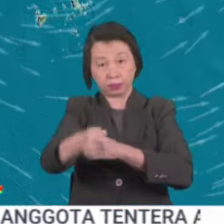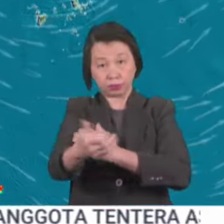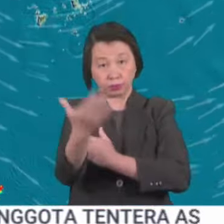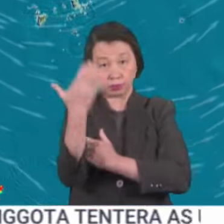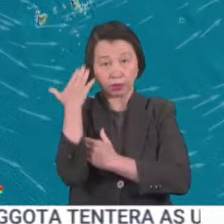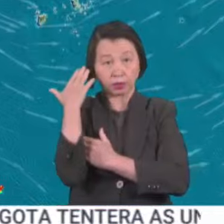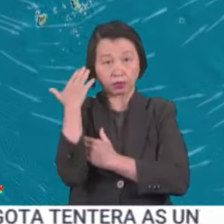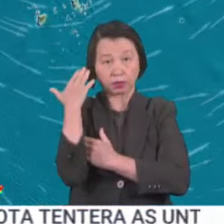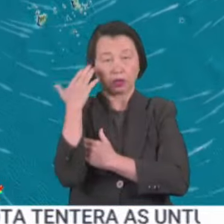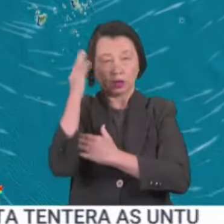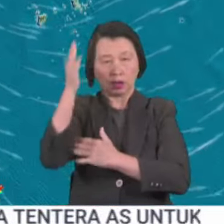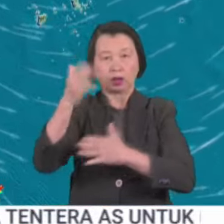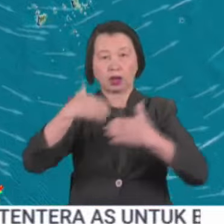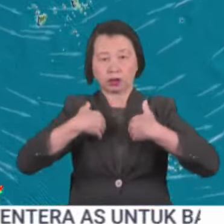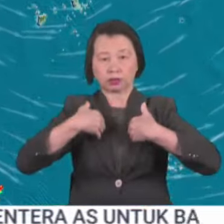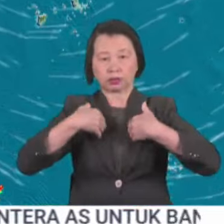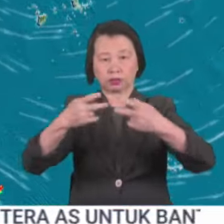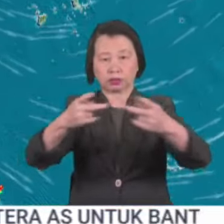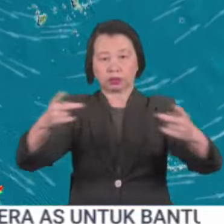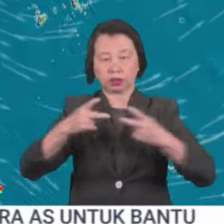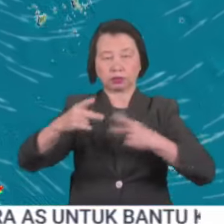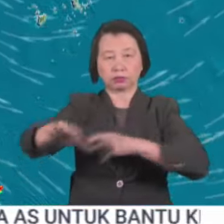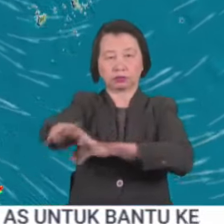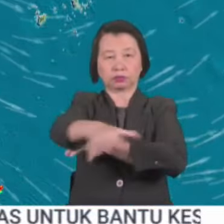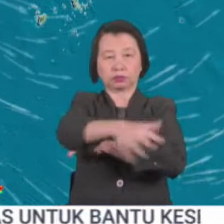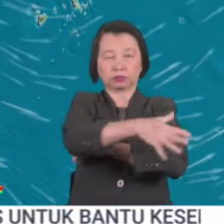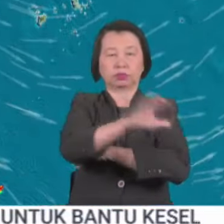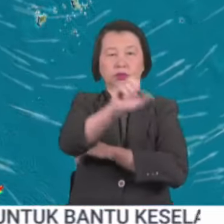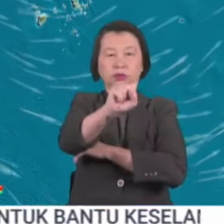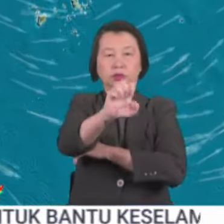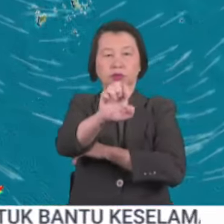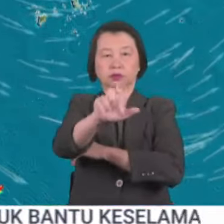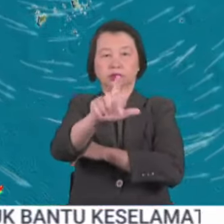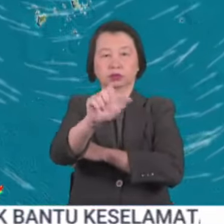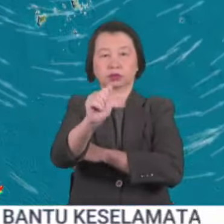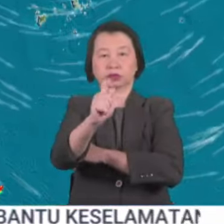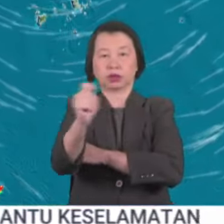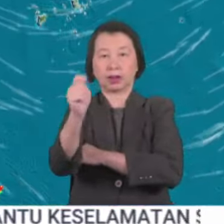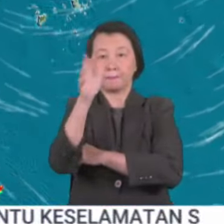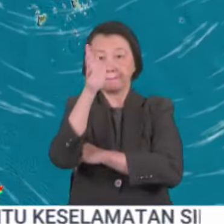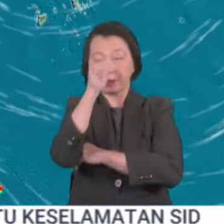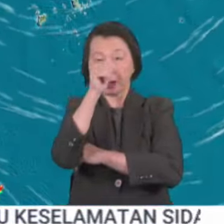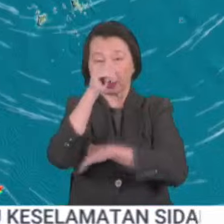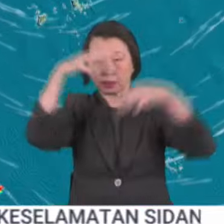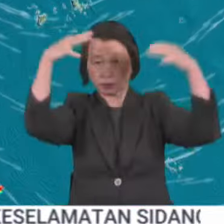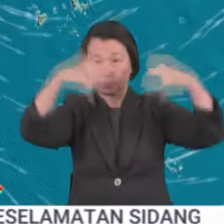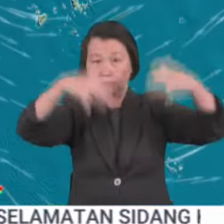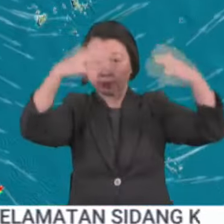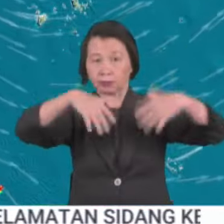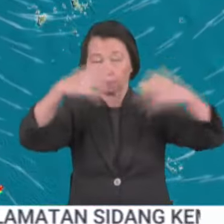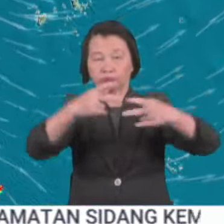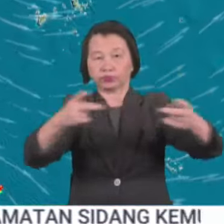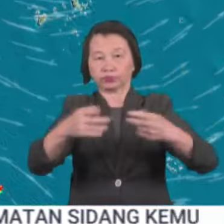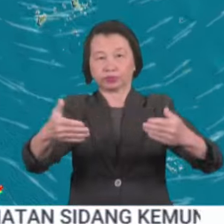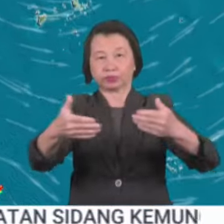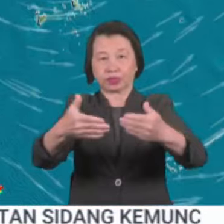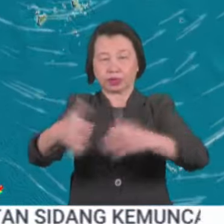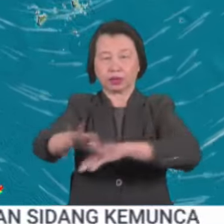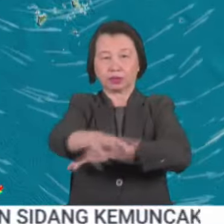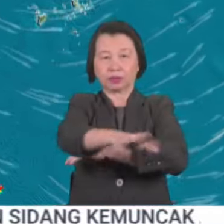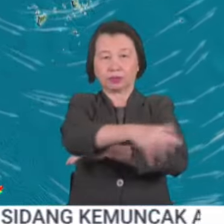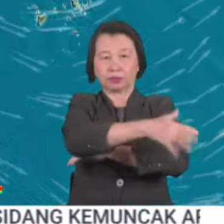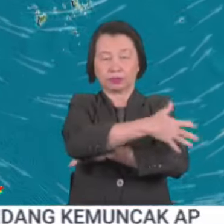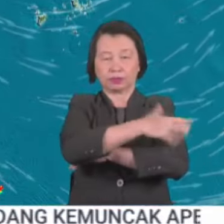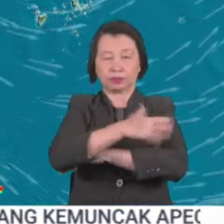cuaca hujan jangkakan mula terbentuk di sekitar kawasan perairan Selat Melaka dan jangkakan menyebabkan keadaan cuaca hujan di kawasan berhampiran pantai